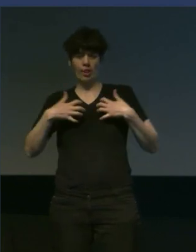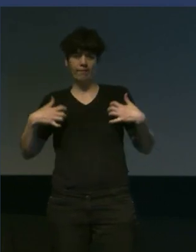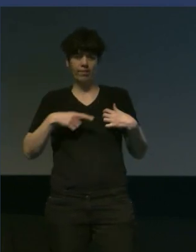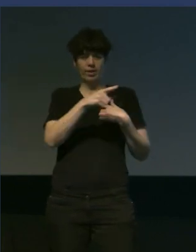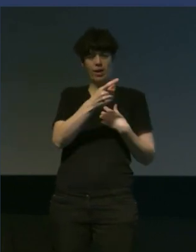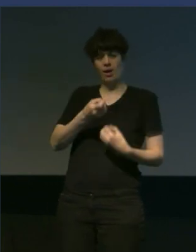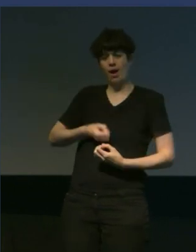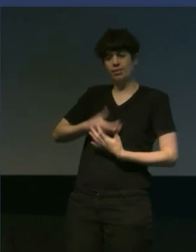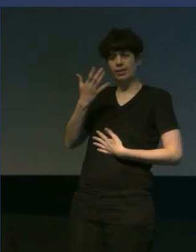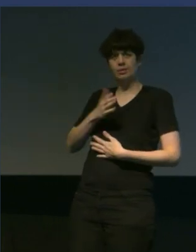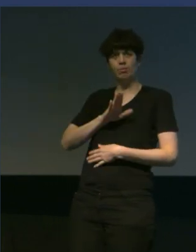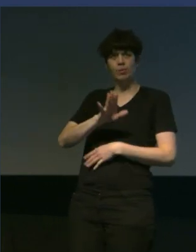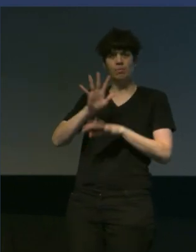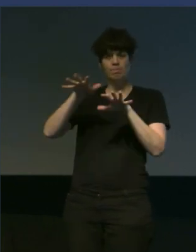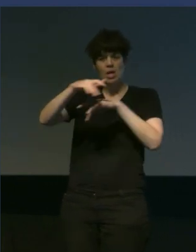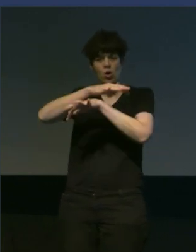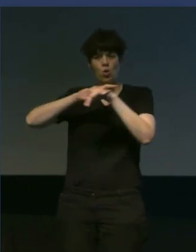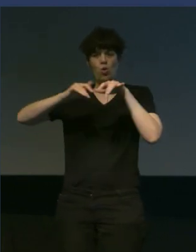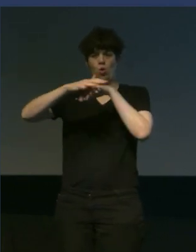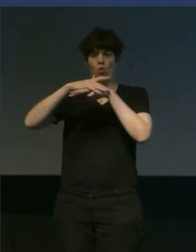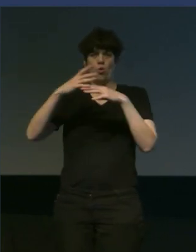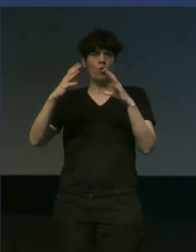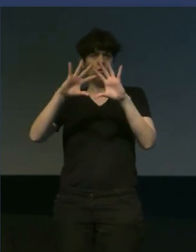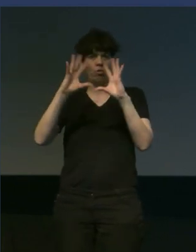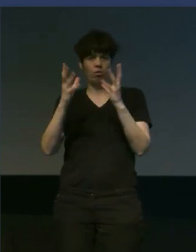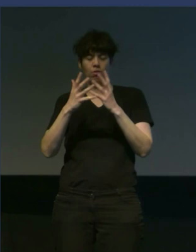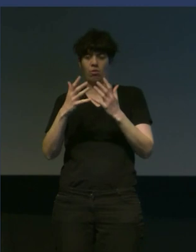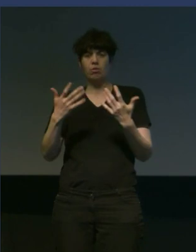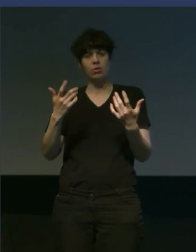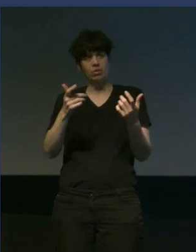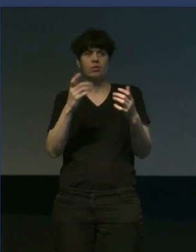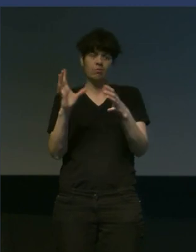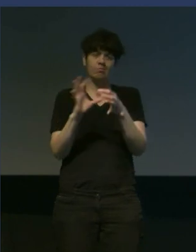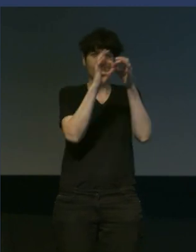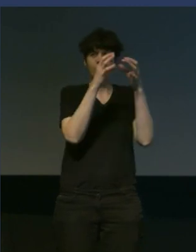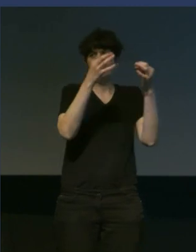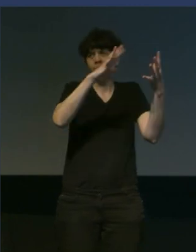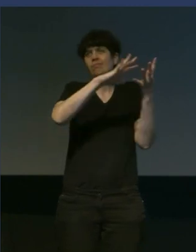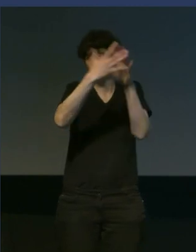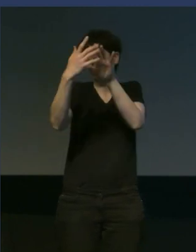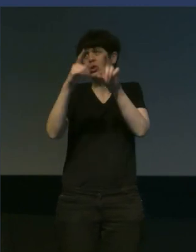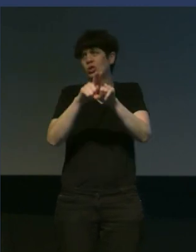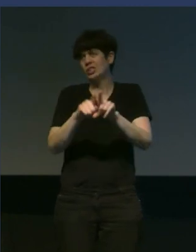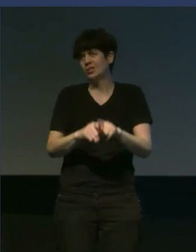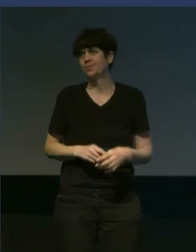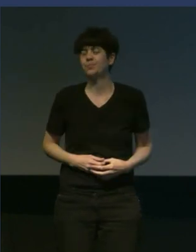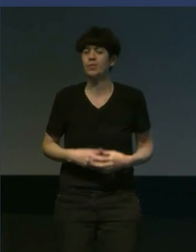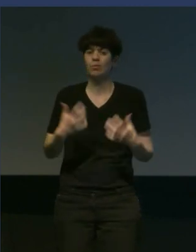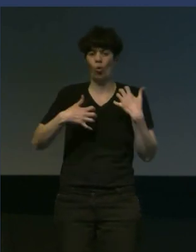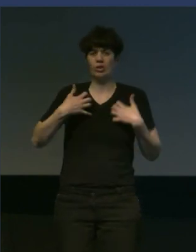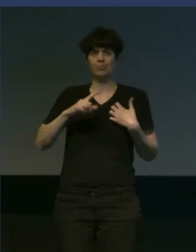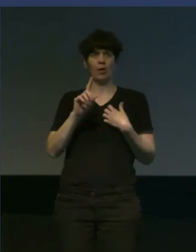d'artiste, sur ces milieux polaires qui sont là aussi grandement impactés par les changements climatiques. Voilà, donc n'hésitez pas,